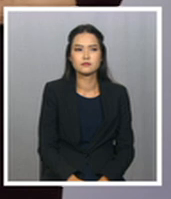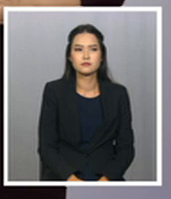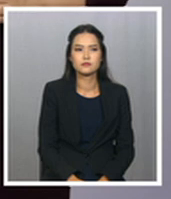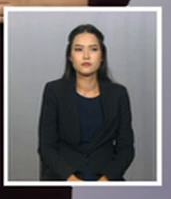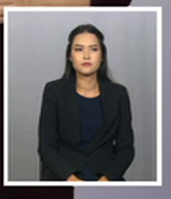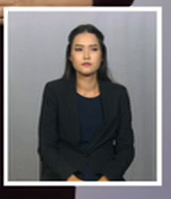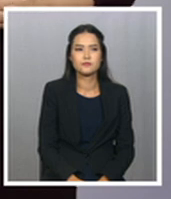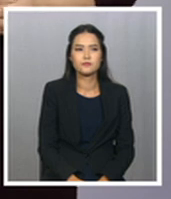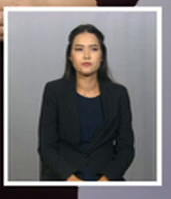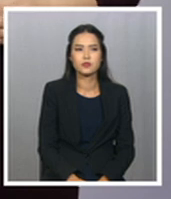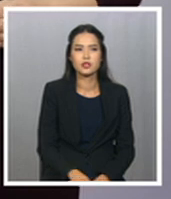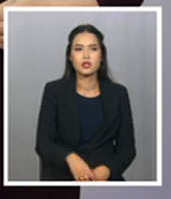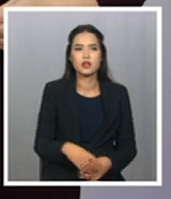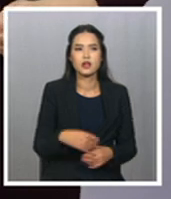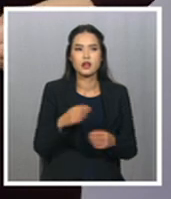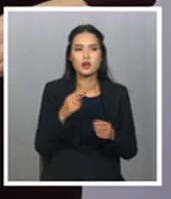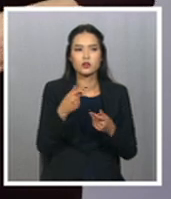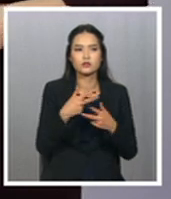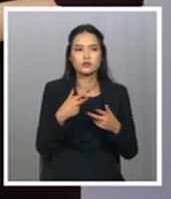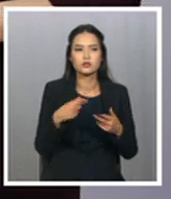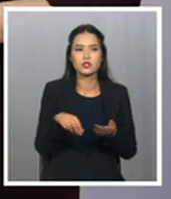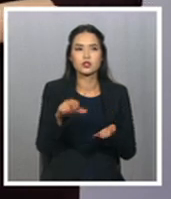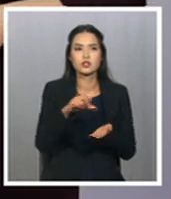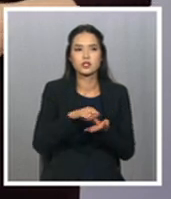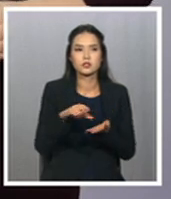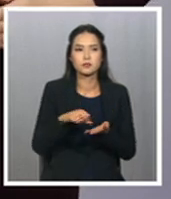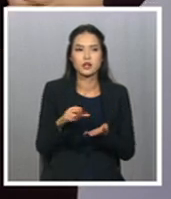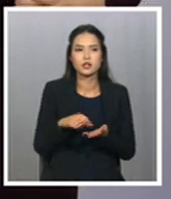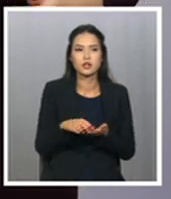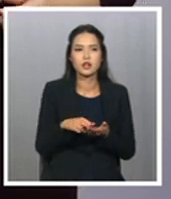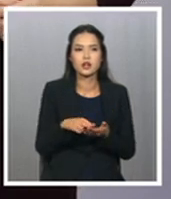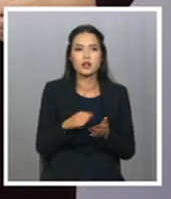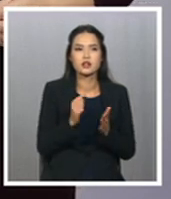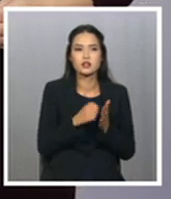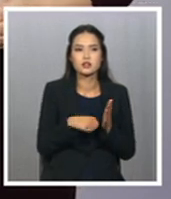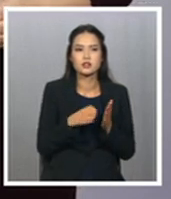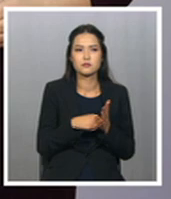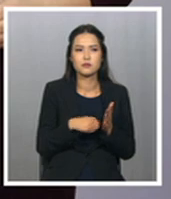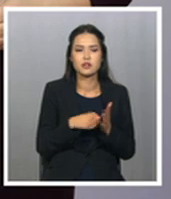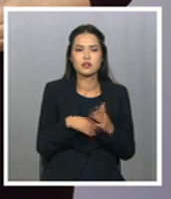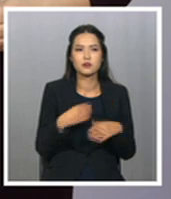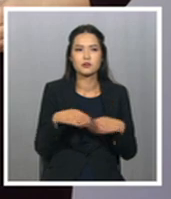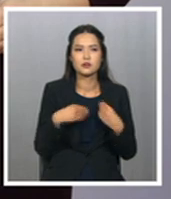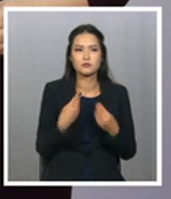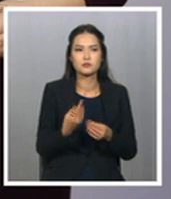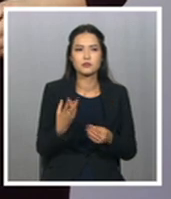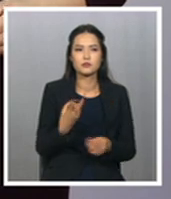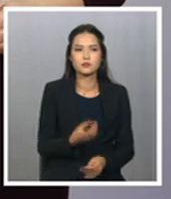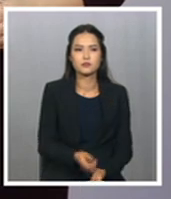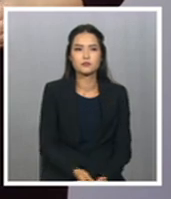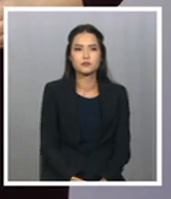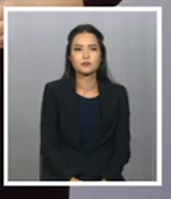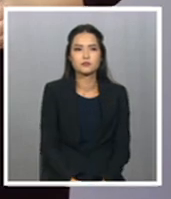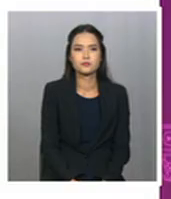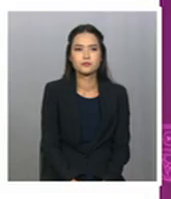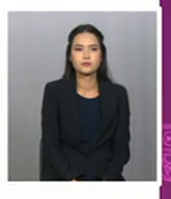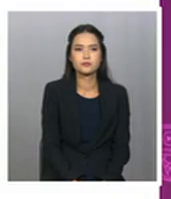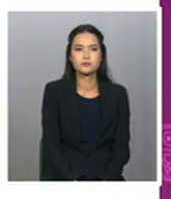Тапсырма. Үзіндіде берілген кейіпкерлерді анықтап, олардың сипаттамасын